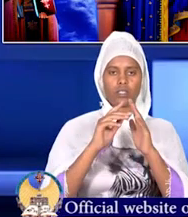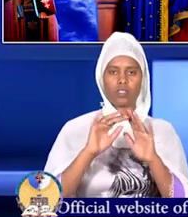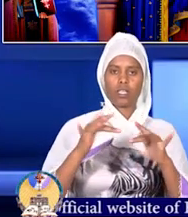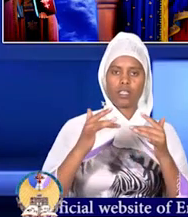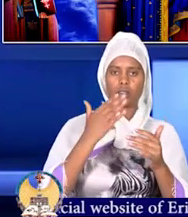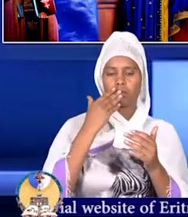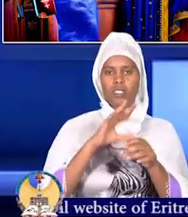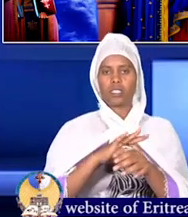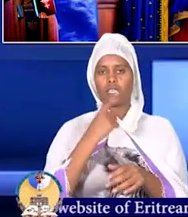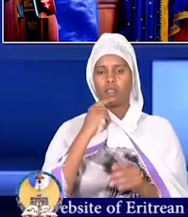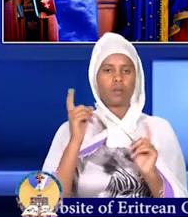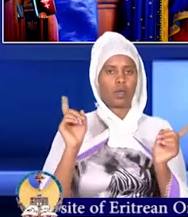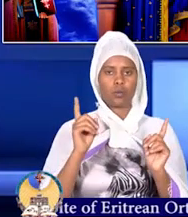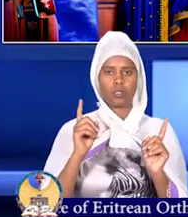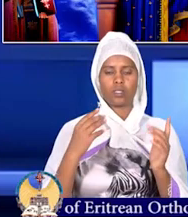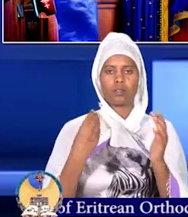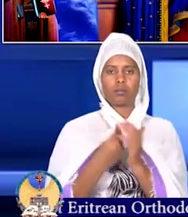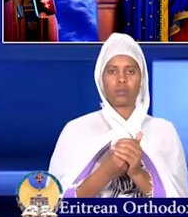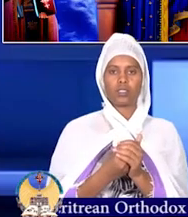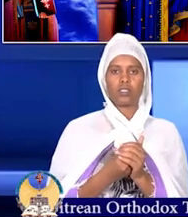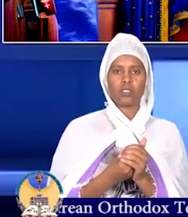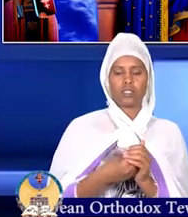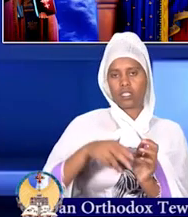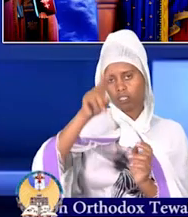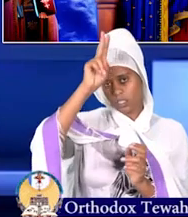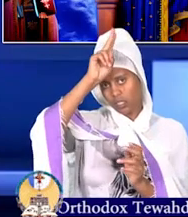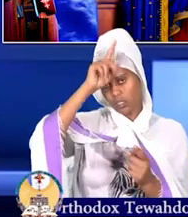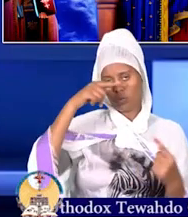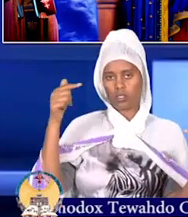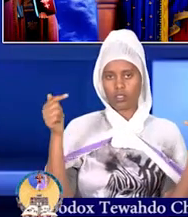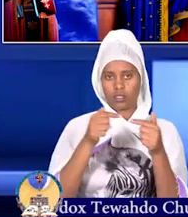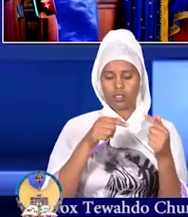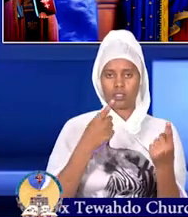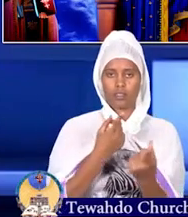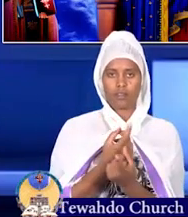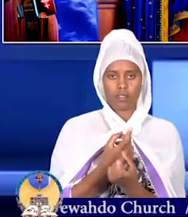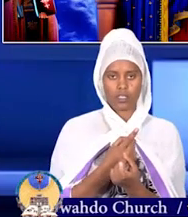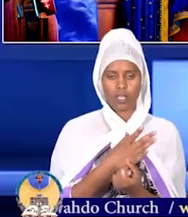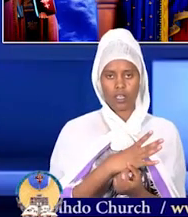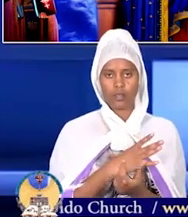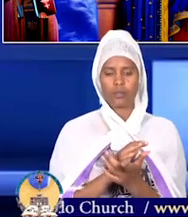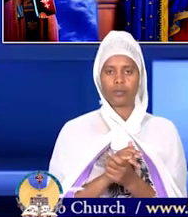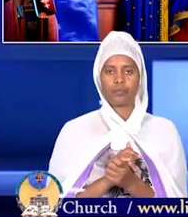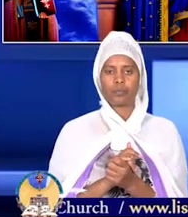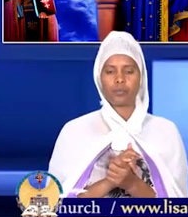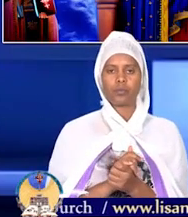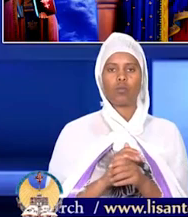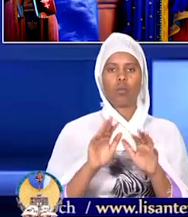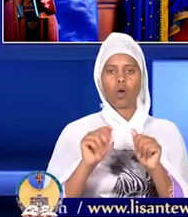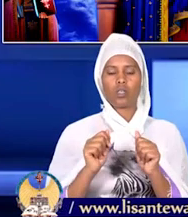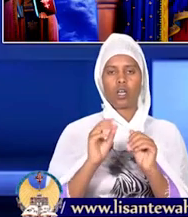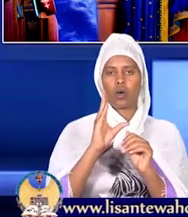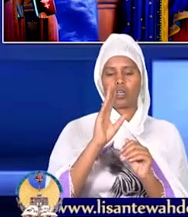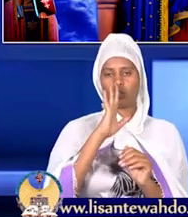زلو إتقلسنا مستقان دمن زيكونه مس منافس سحتتن مس منافس